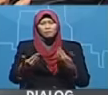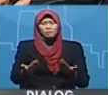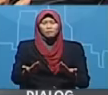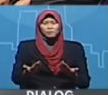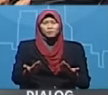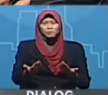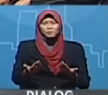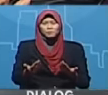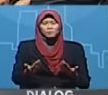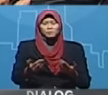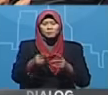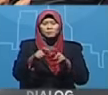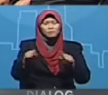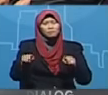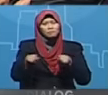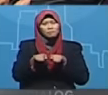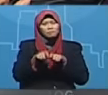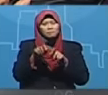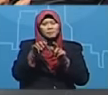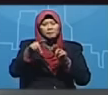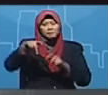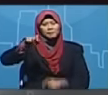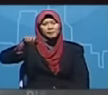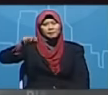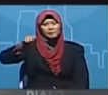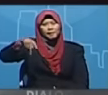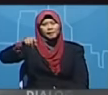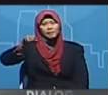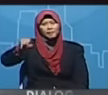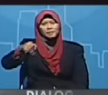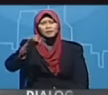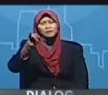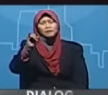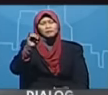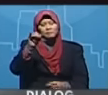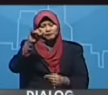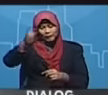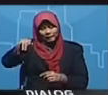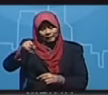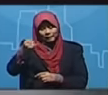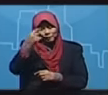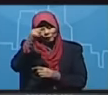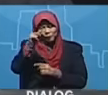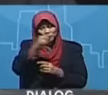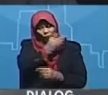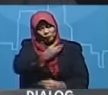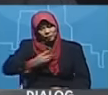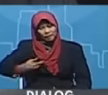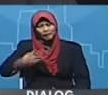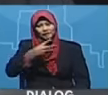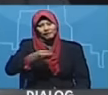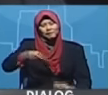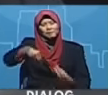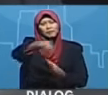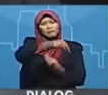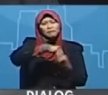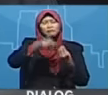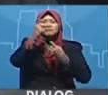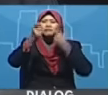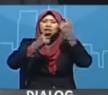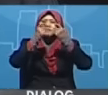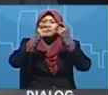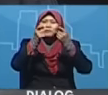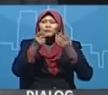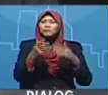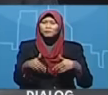letak tentang penipuan pakej-pakej pelancongan dan juga pakej umrah ini? Okey. Terima kasih.